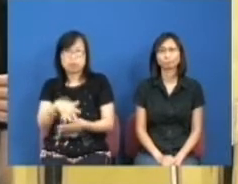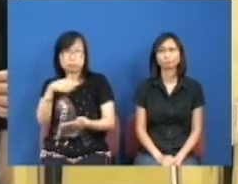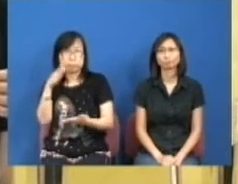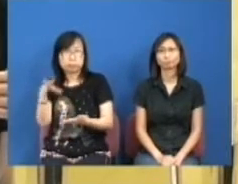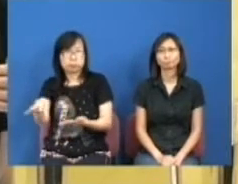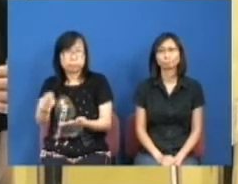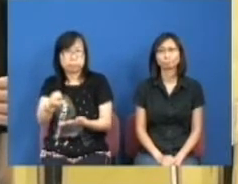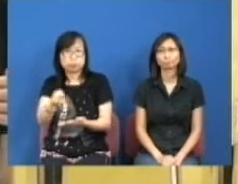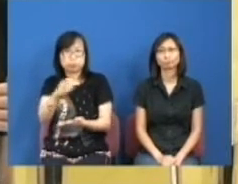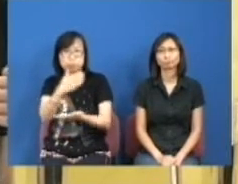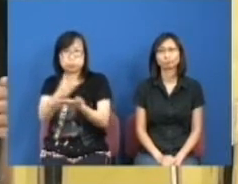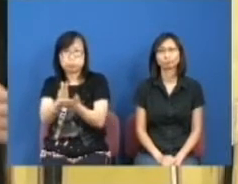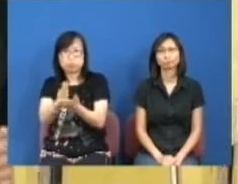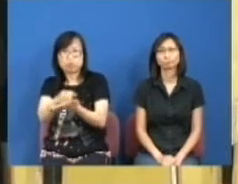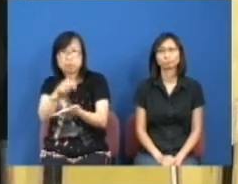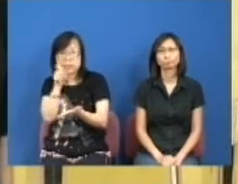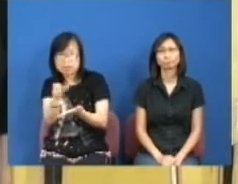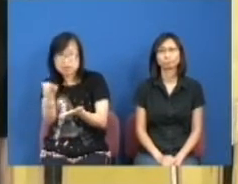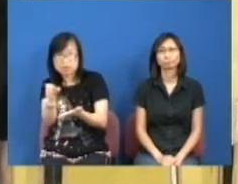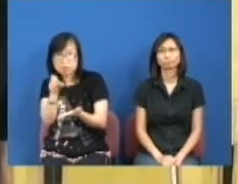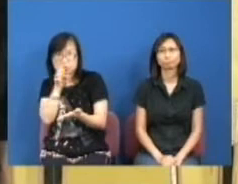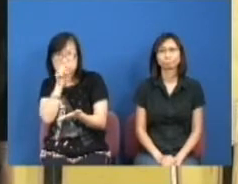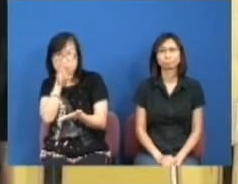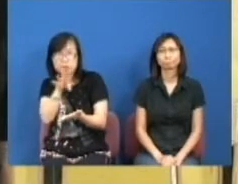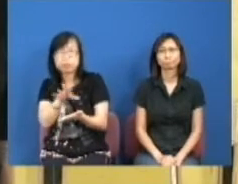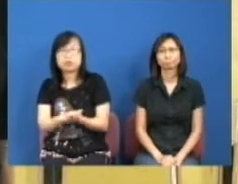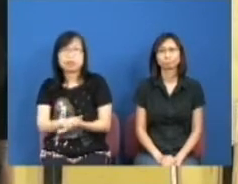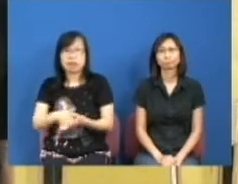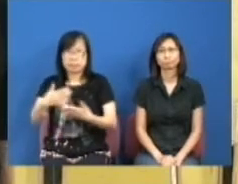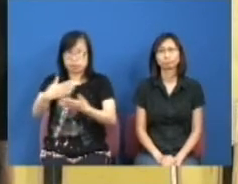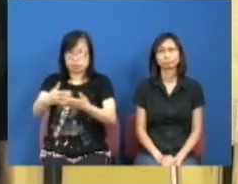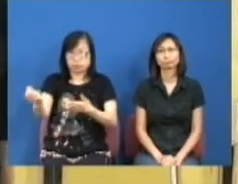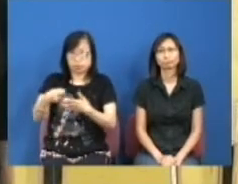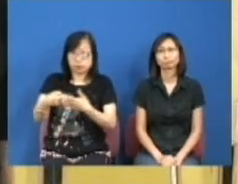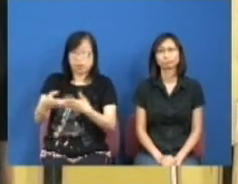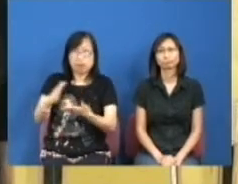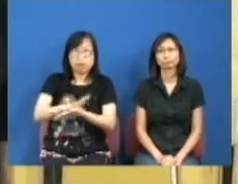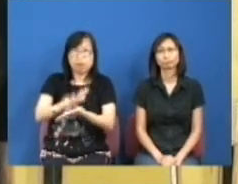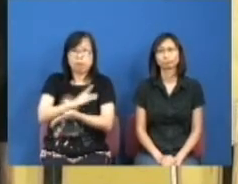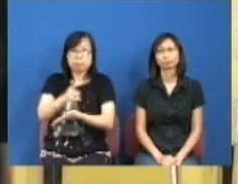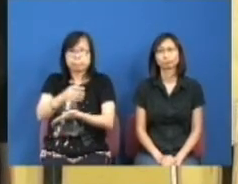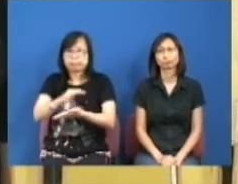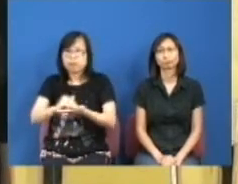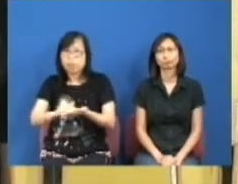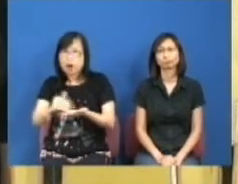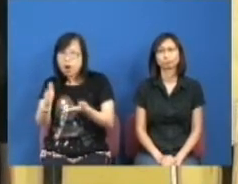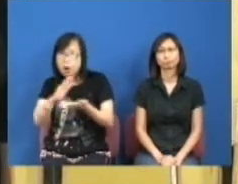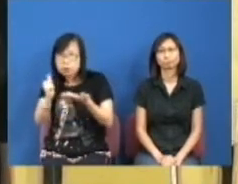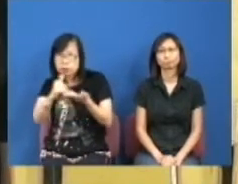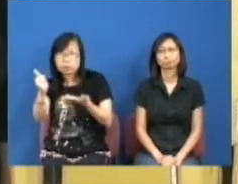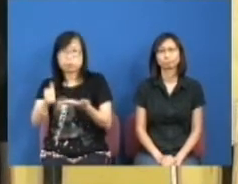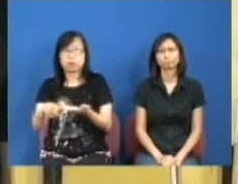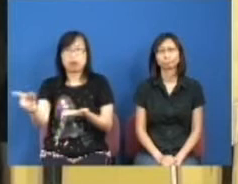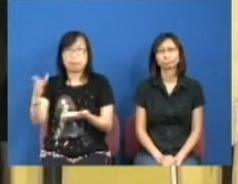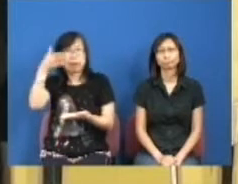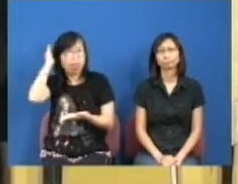即係詞彙去描述呢個現象。咁近呢幾年嚟咧，係越嚟越明顯噶啦。咁譬如阿 Benson 頭先講嗰個係一